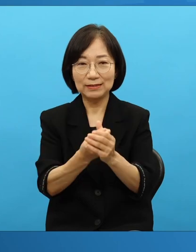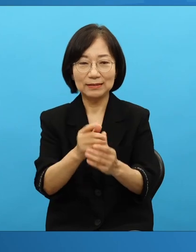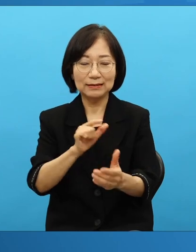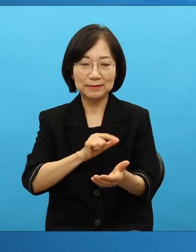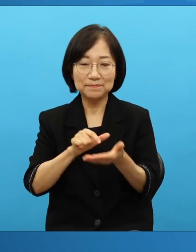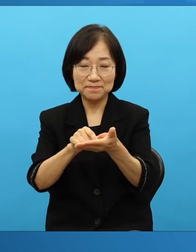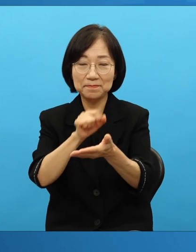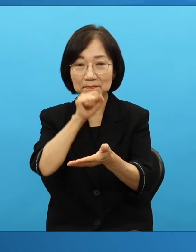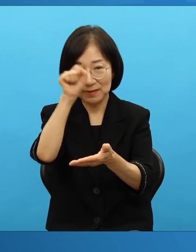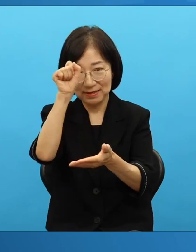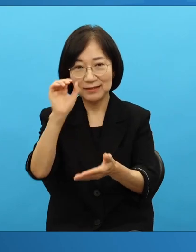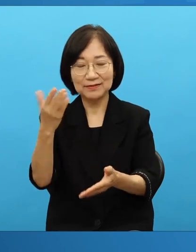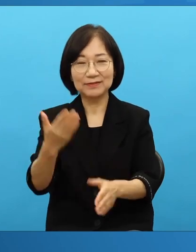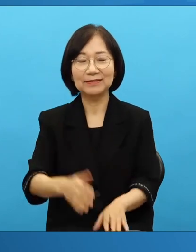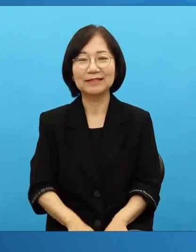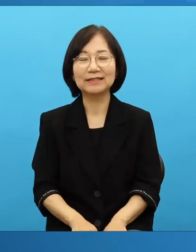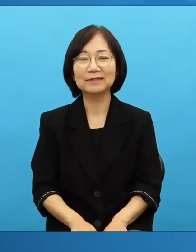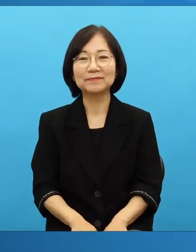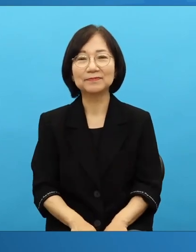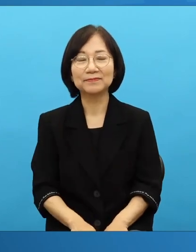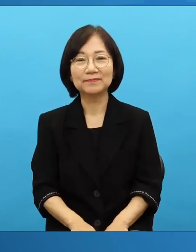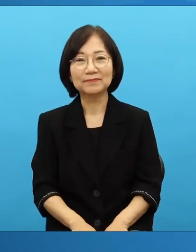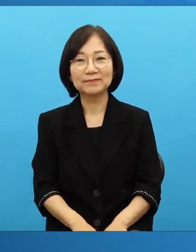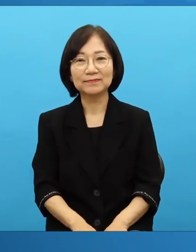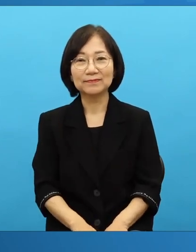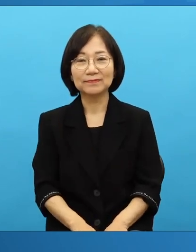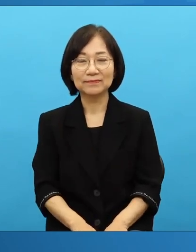등록 안내문을 참고하세요.